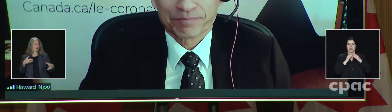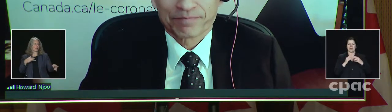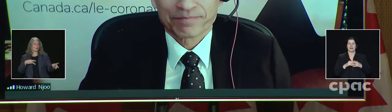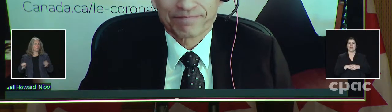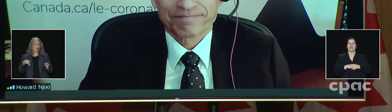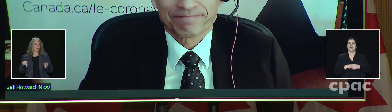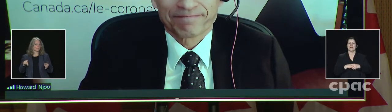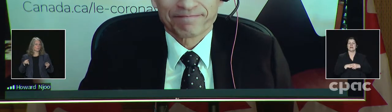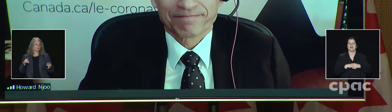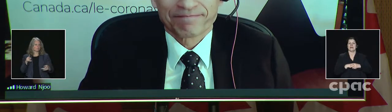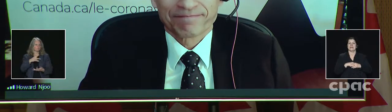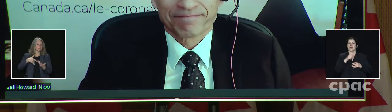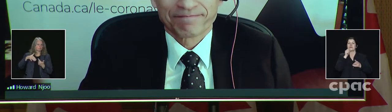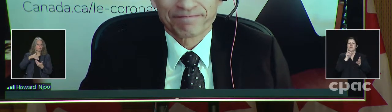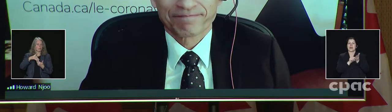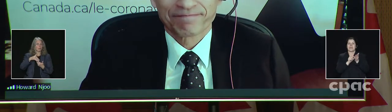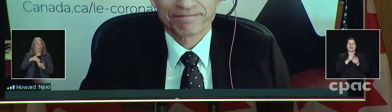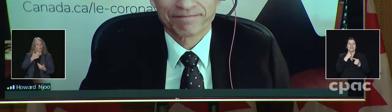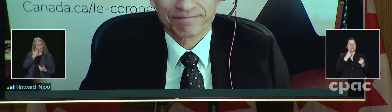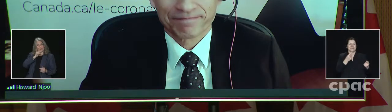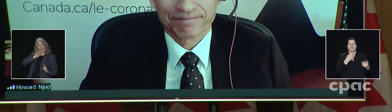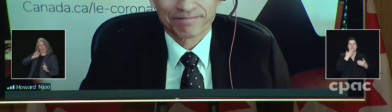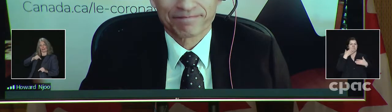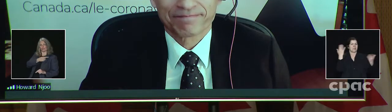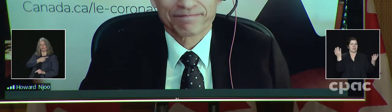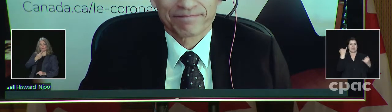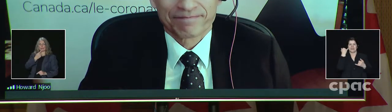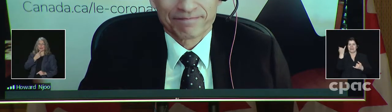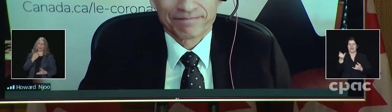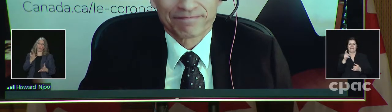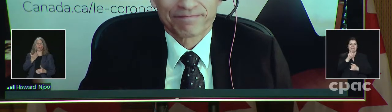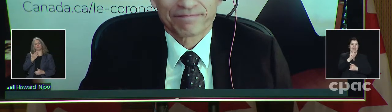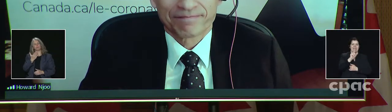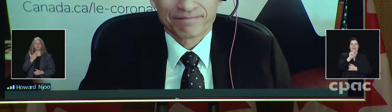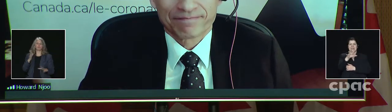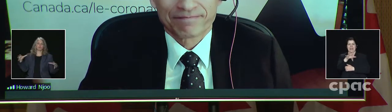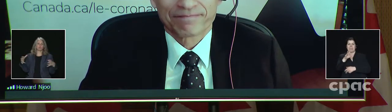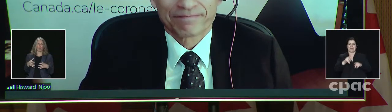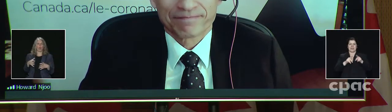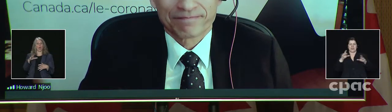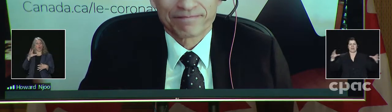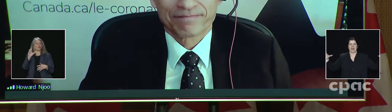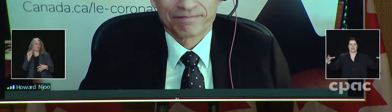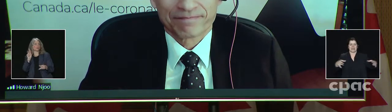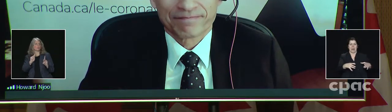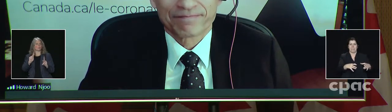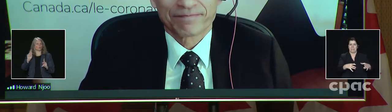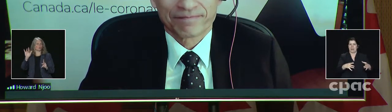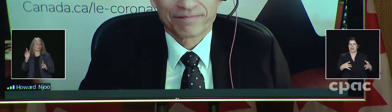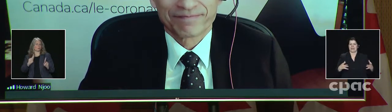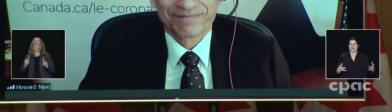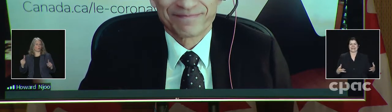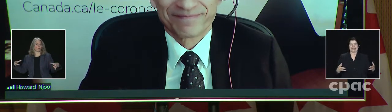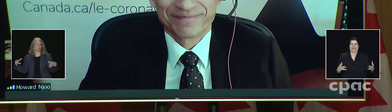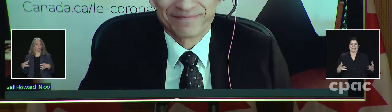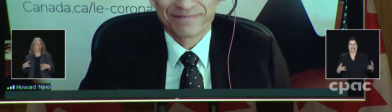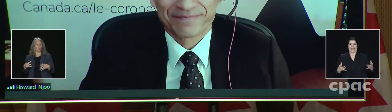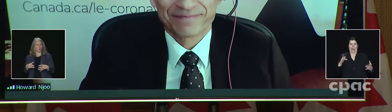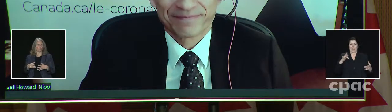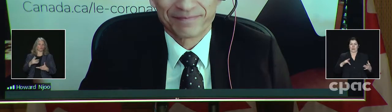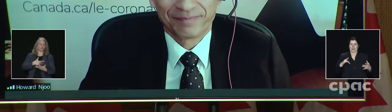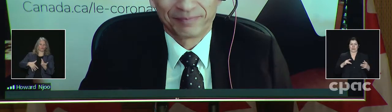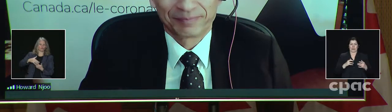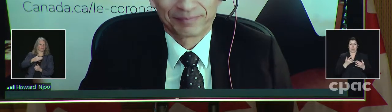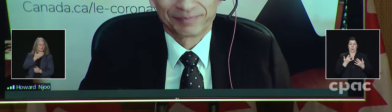un rassemblement de 20, de 25 personnes. Vous n'êtes pas sans savoir que les cas sont toujours vraiment en augmentation au Québec,